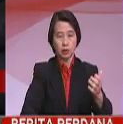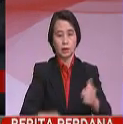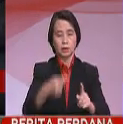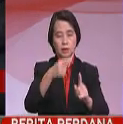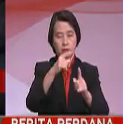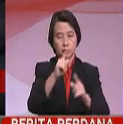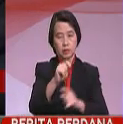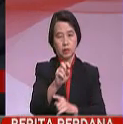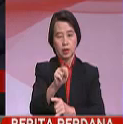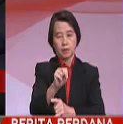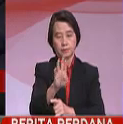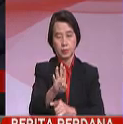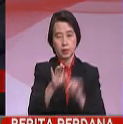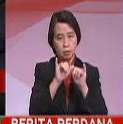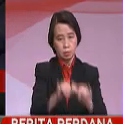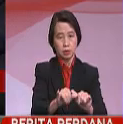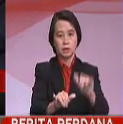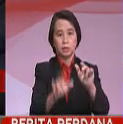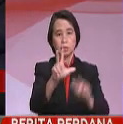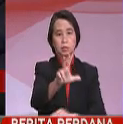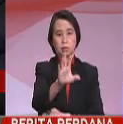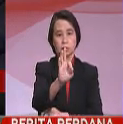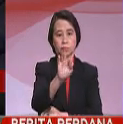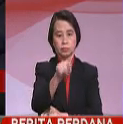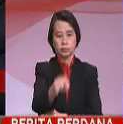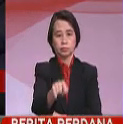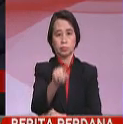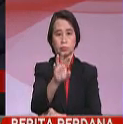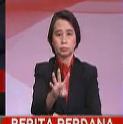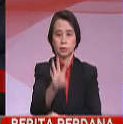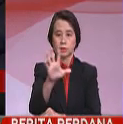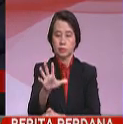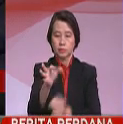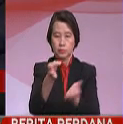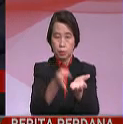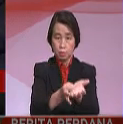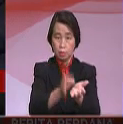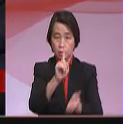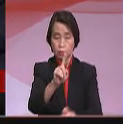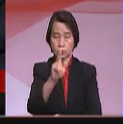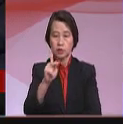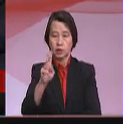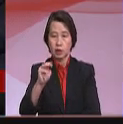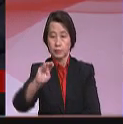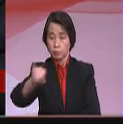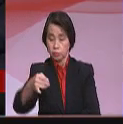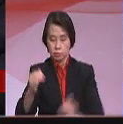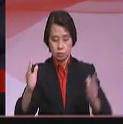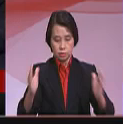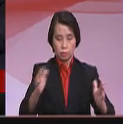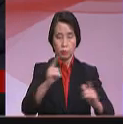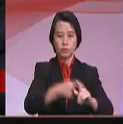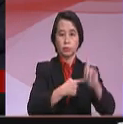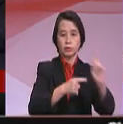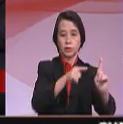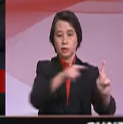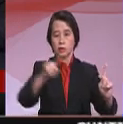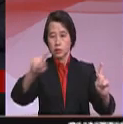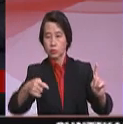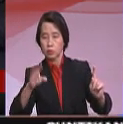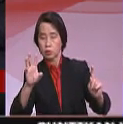TNB dikekalkan pada 39.45 sen per kilowatt jam bagi tempoh Januari hingga